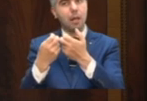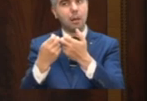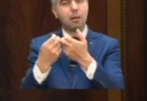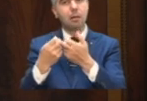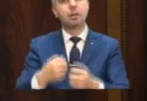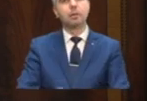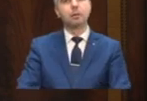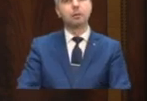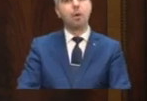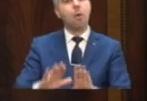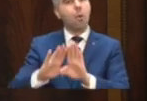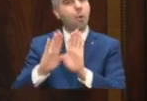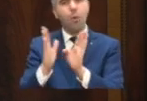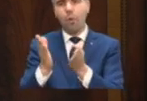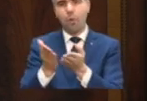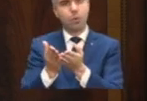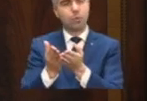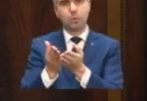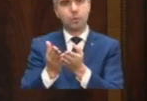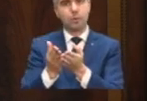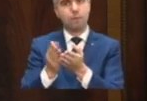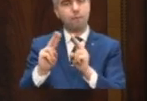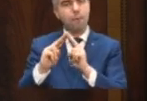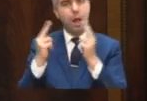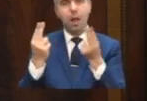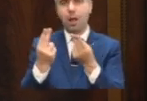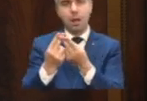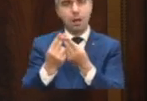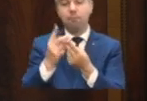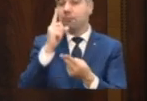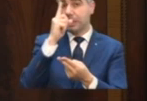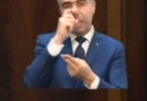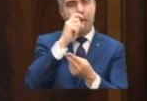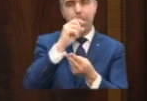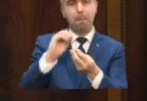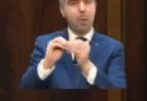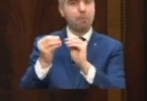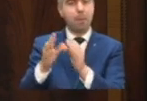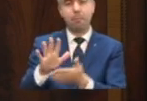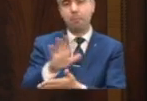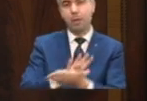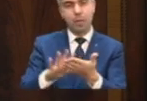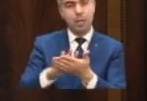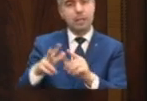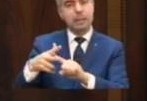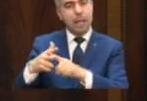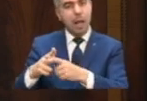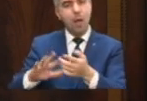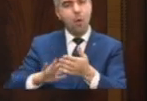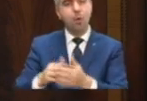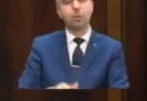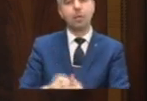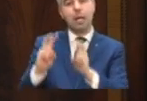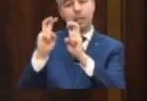لأن جميع الدول عاشوا مأساة في الاقتصاد ديالهم وفي الصناعة ديالهم،